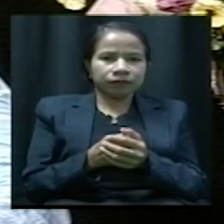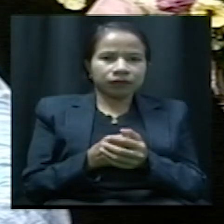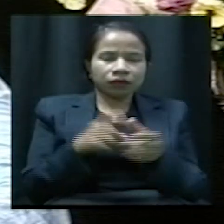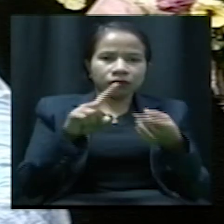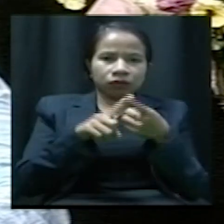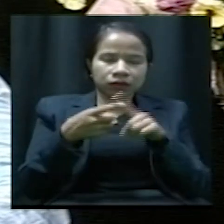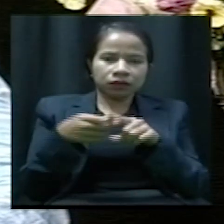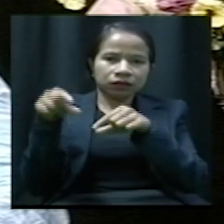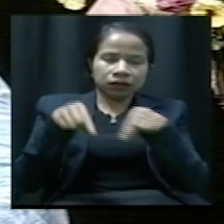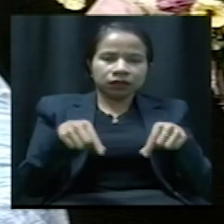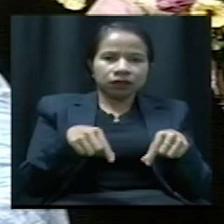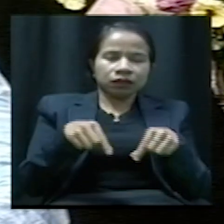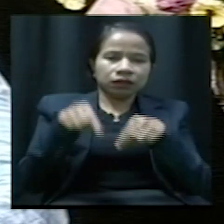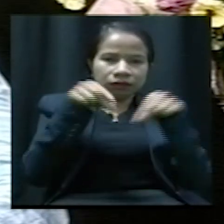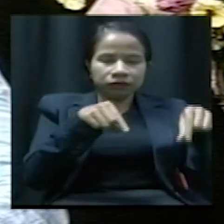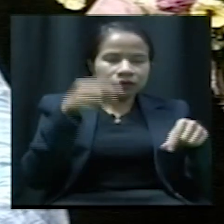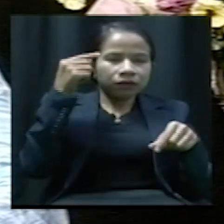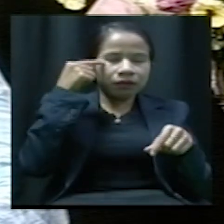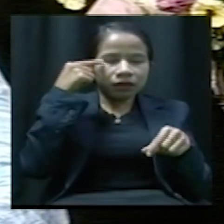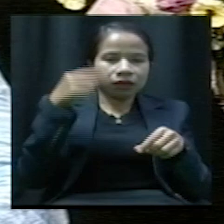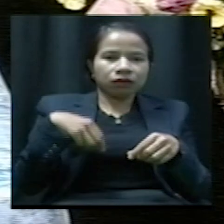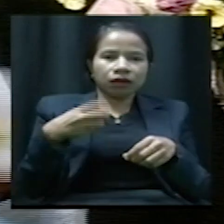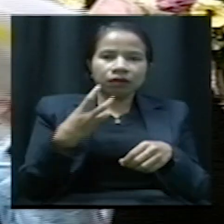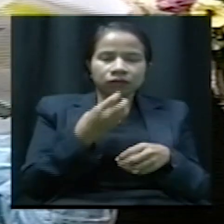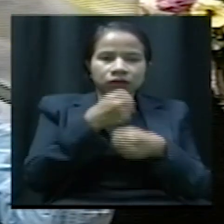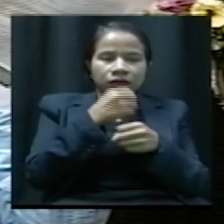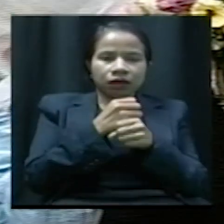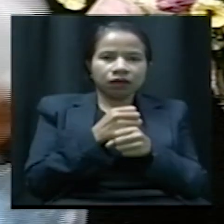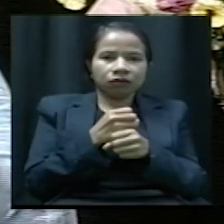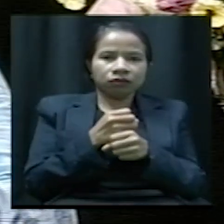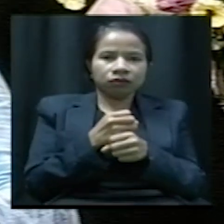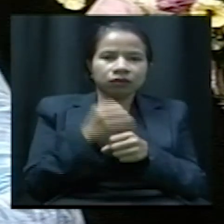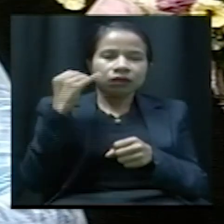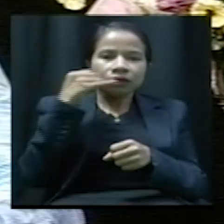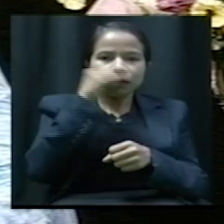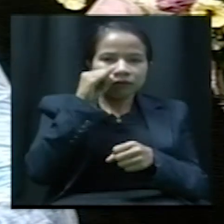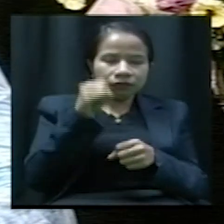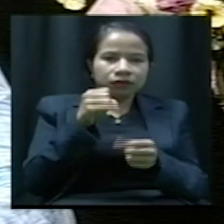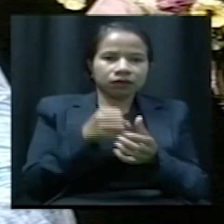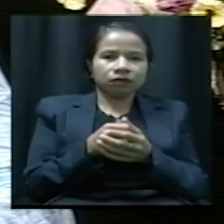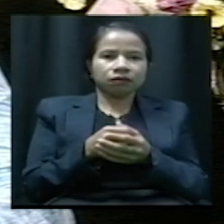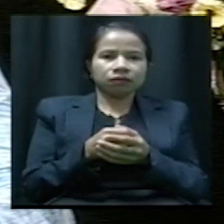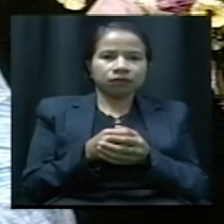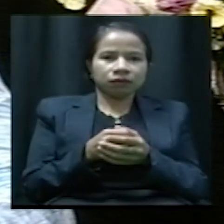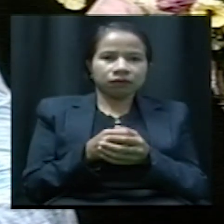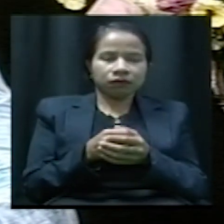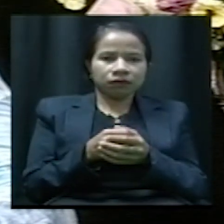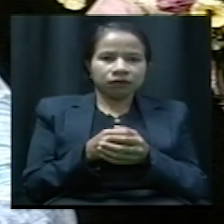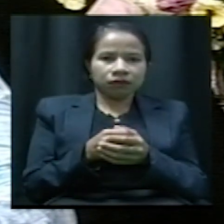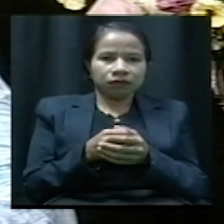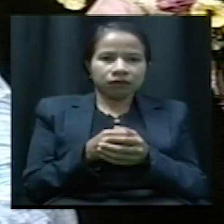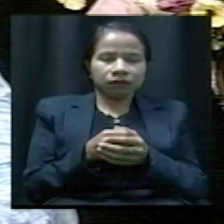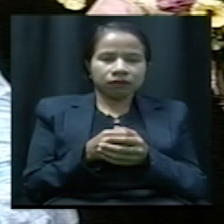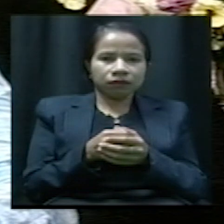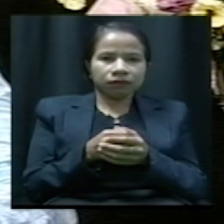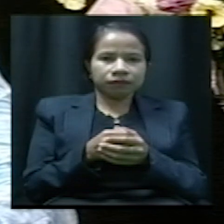sira kolesio deficiencia matan nomos ami mo salu entrevista individual interview mo so hansang sira neve mai Agape